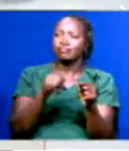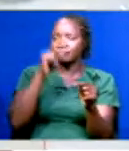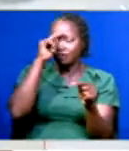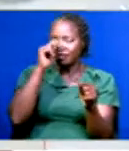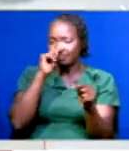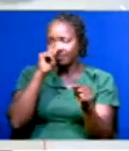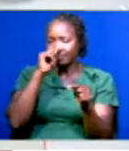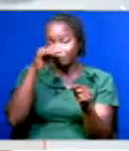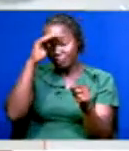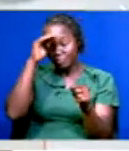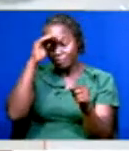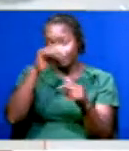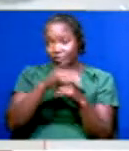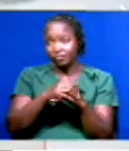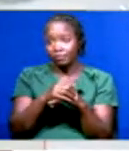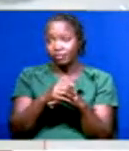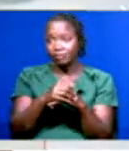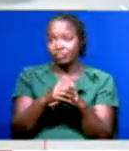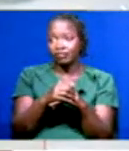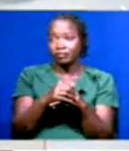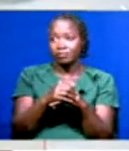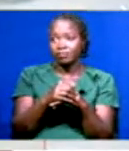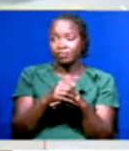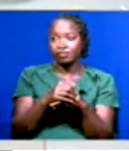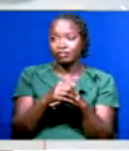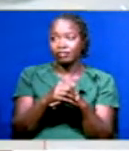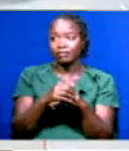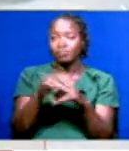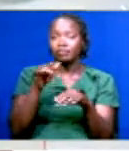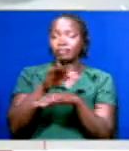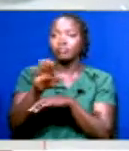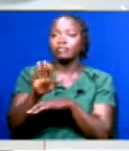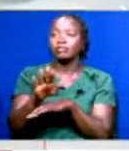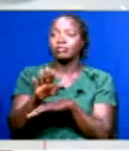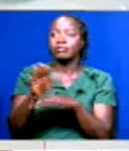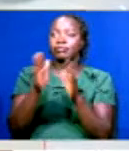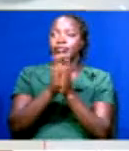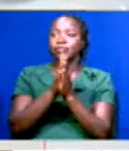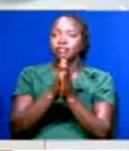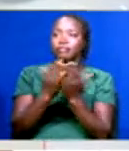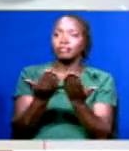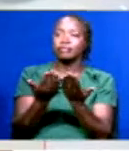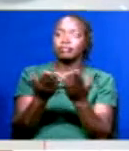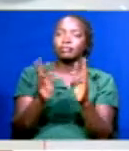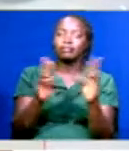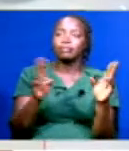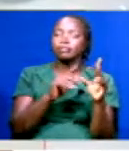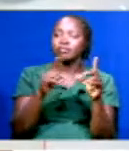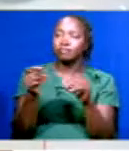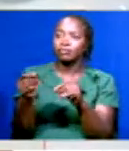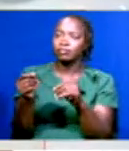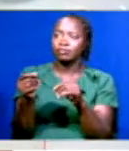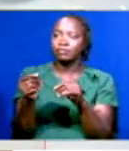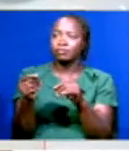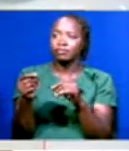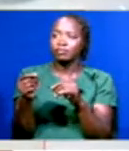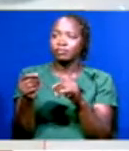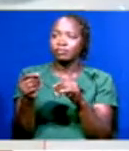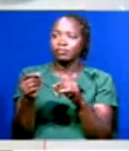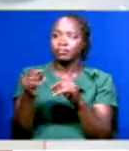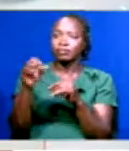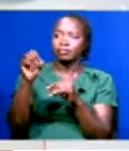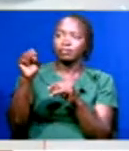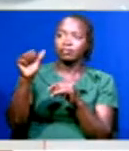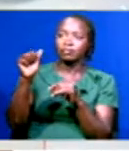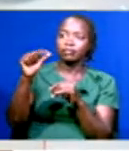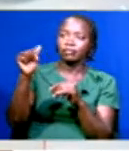pombe. Wakaenda pale Sagana Street Lodge wakaomba, sasa tuko tayari kupeleka rais Sagana Street Lodge